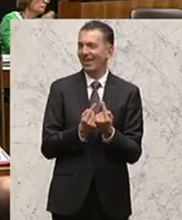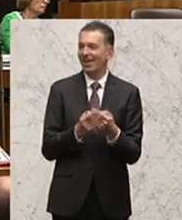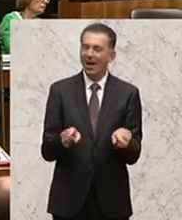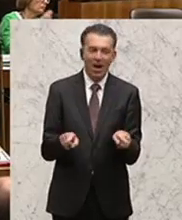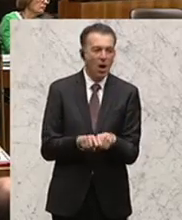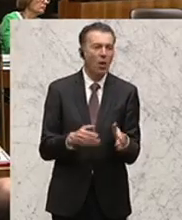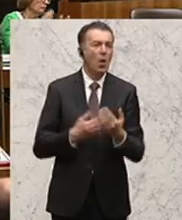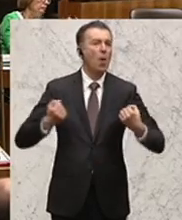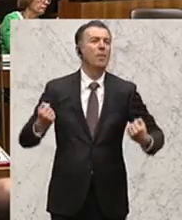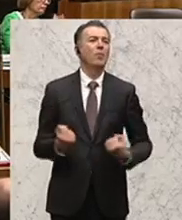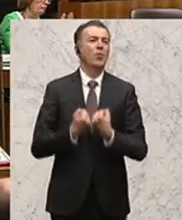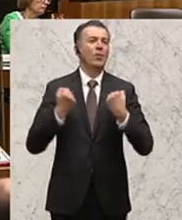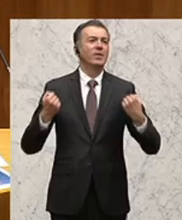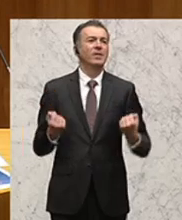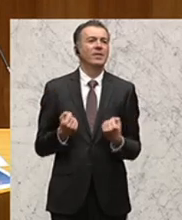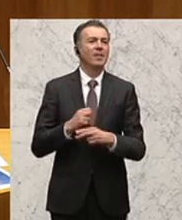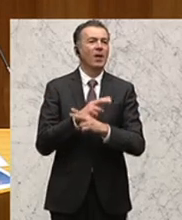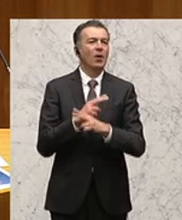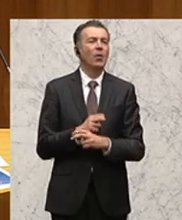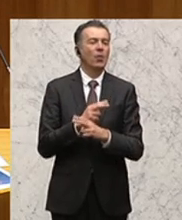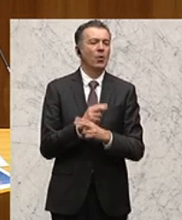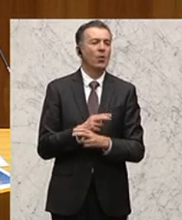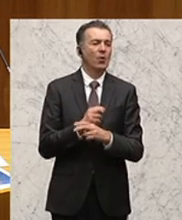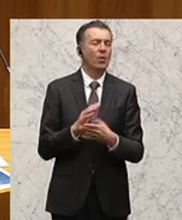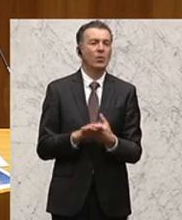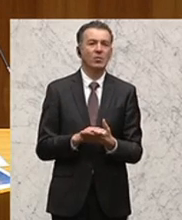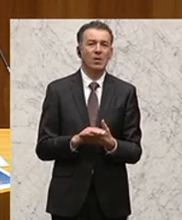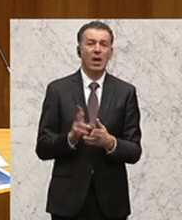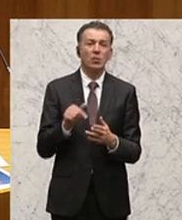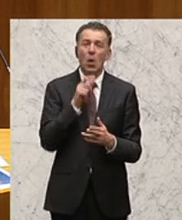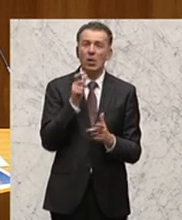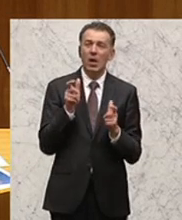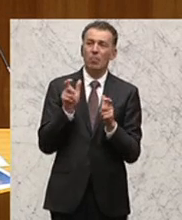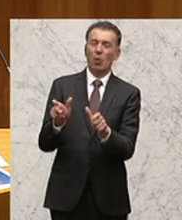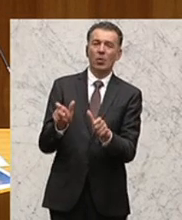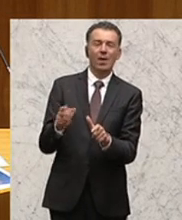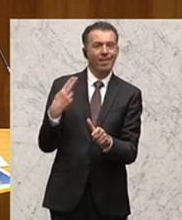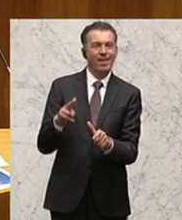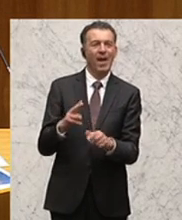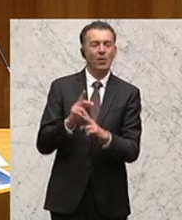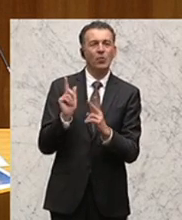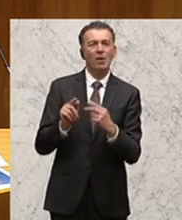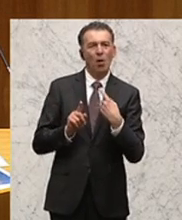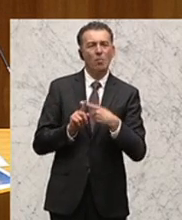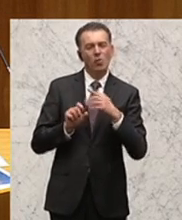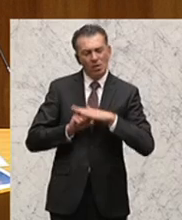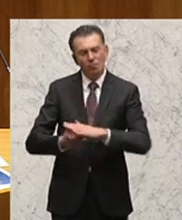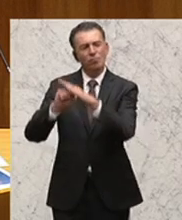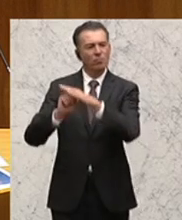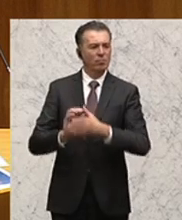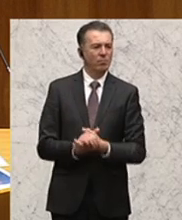Wir werden uns in den nächsten Wochen auch noch bemühen, Österreich von der Blockiererrolle wegzukriegen und einen positiven Beitrag Österreichs zustande zu